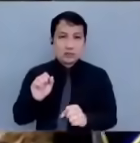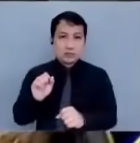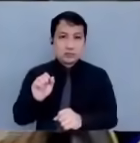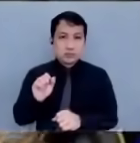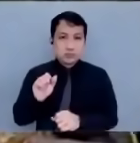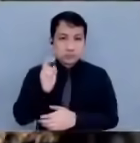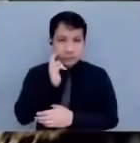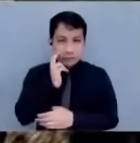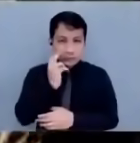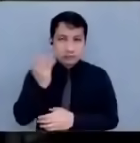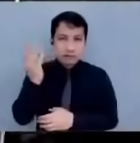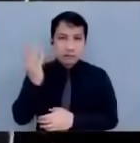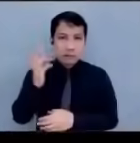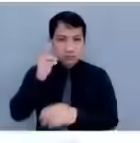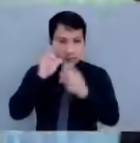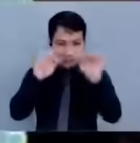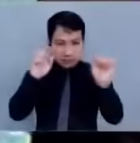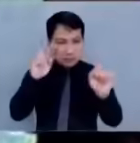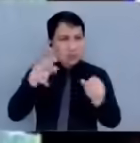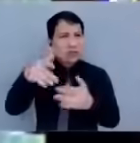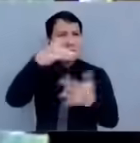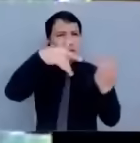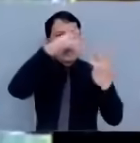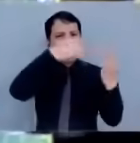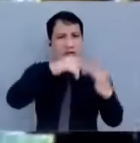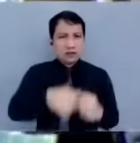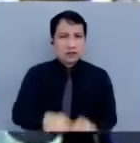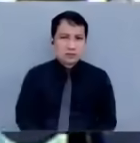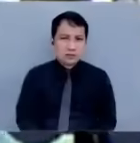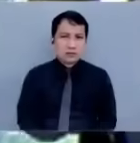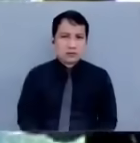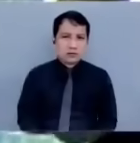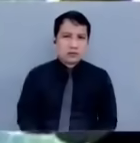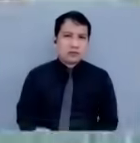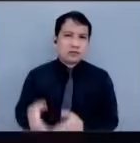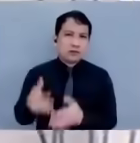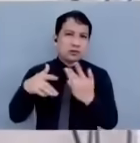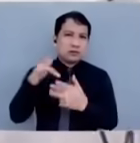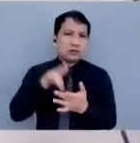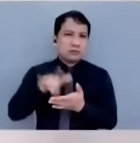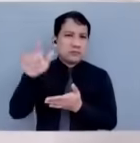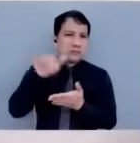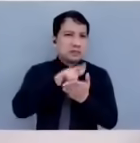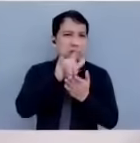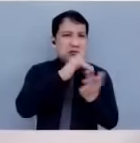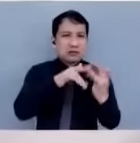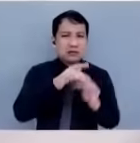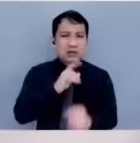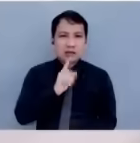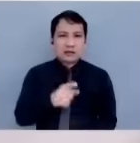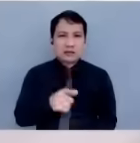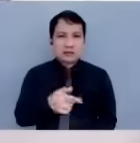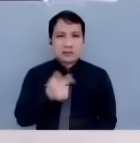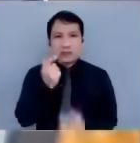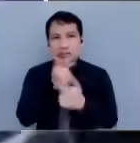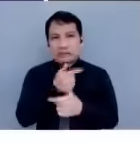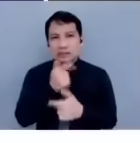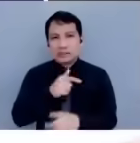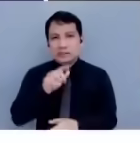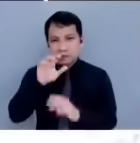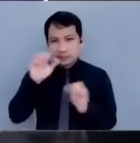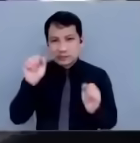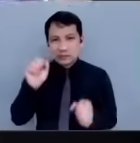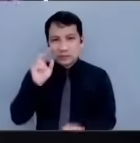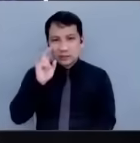niya, puro pasyal na lang si PBBM. Marcos, pasyal-pasyal na lang yan. Bagay na tinawanan lang ni PBBM. Ito